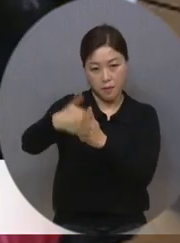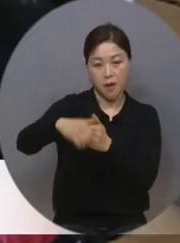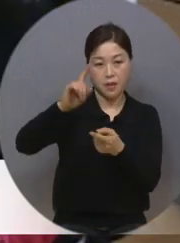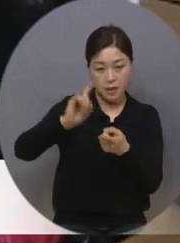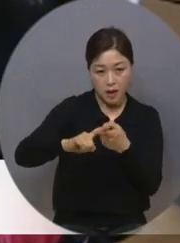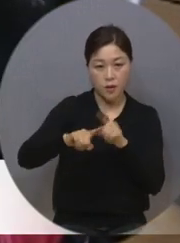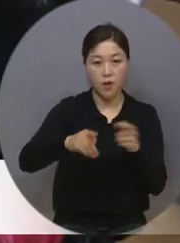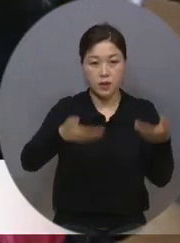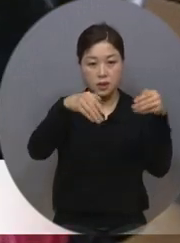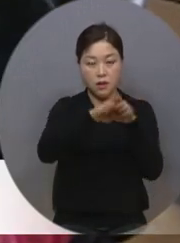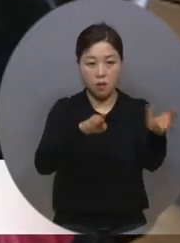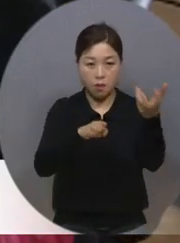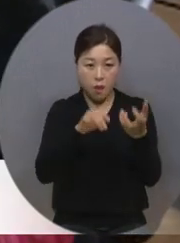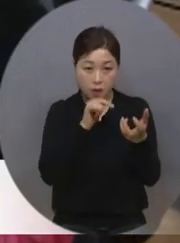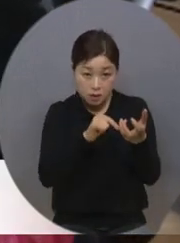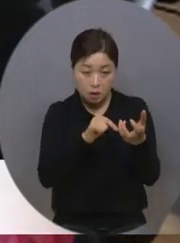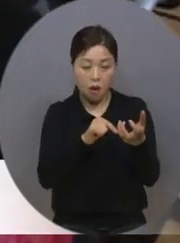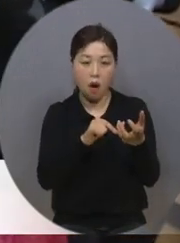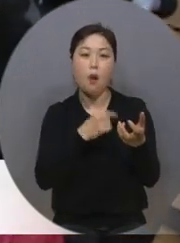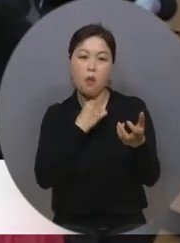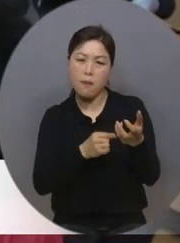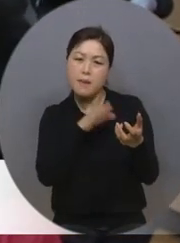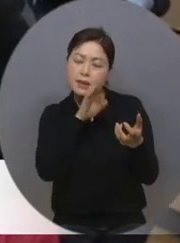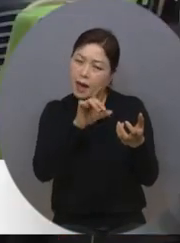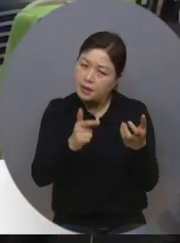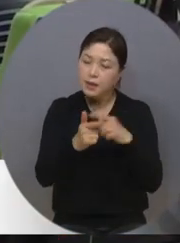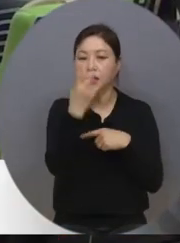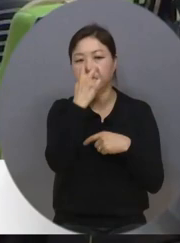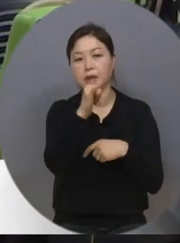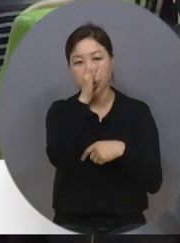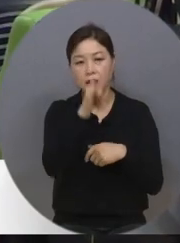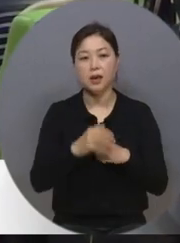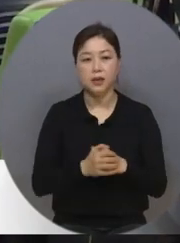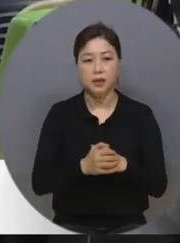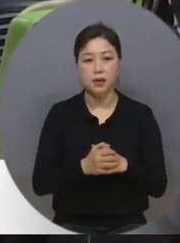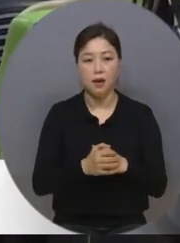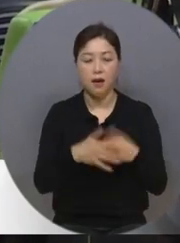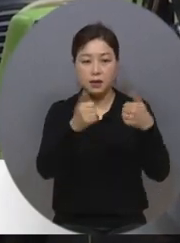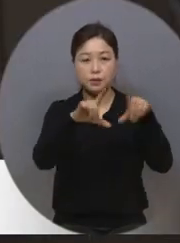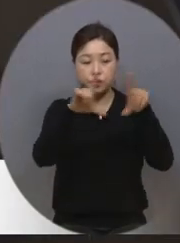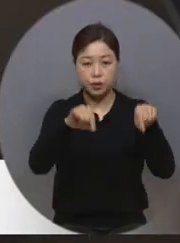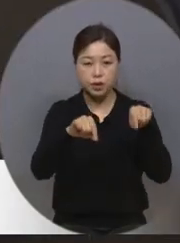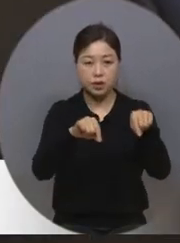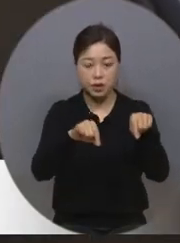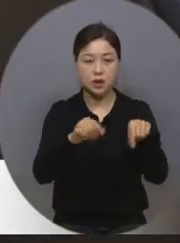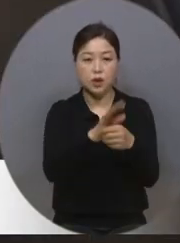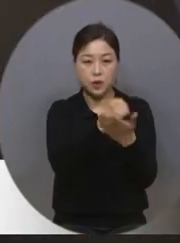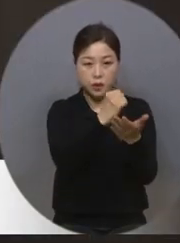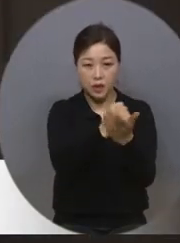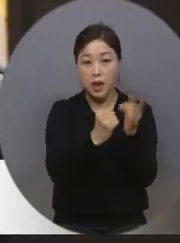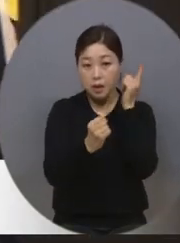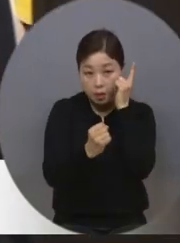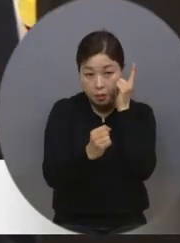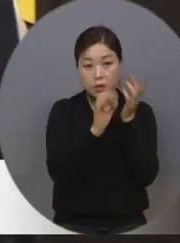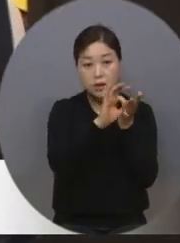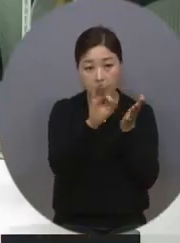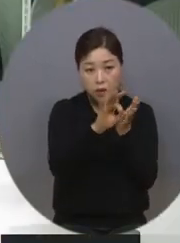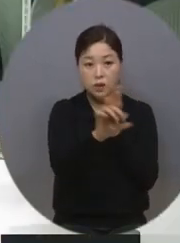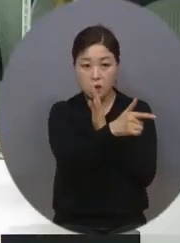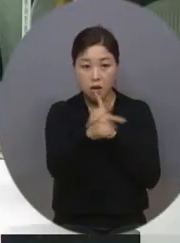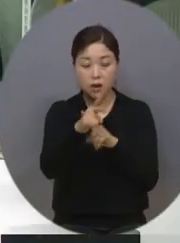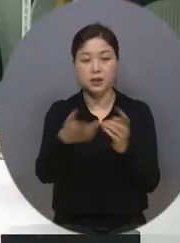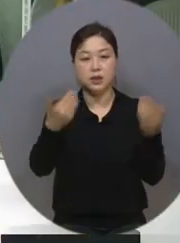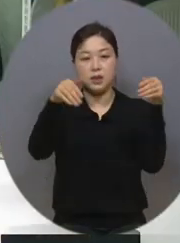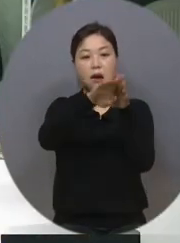대한 심사를 강화하기로 했습니다. 이어 신분증 통장의 본인 관리와 휴대전화 소지, 사용 등 시설